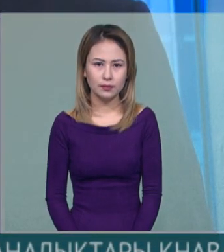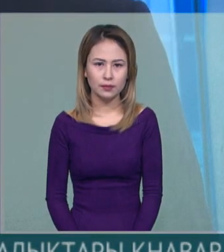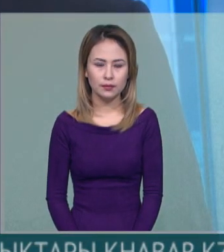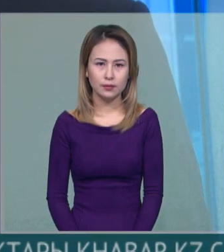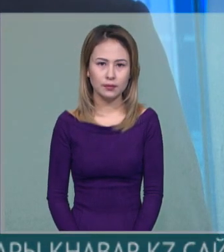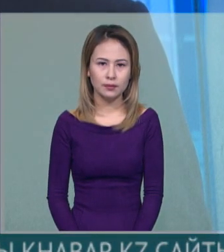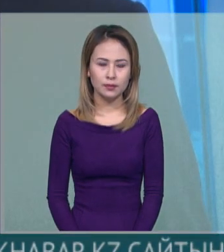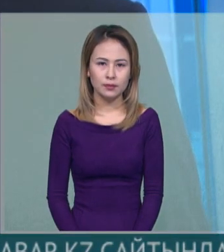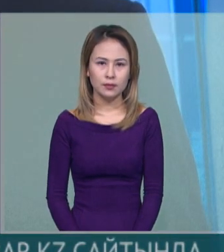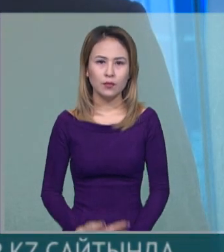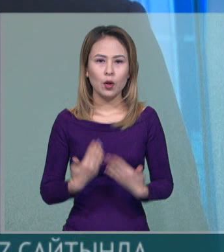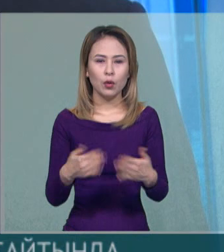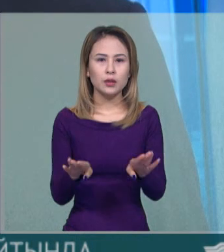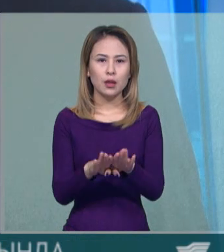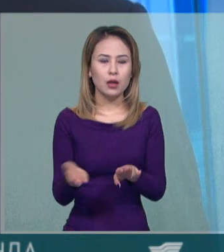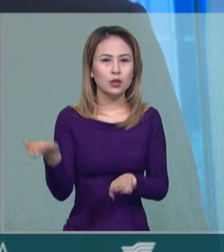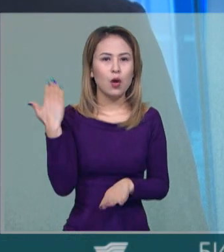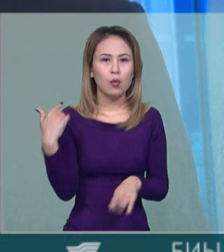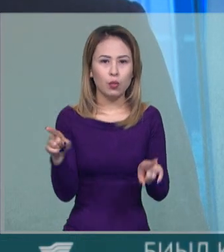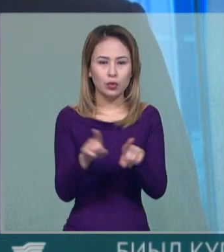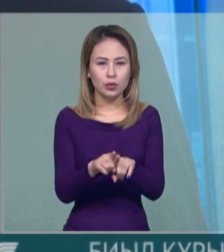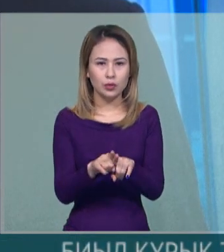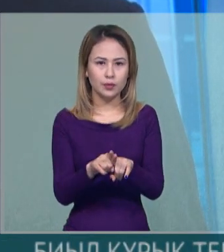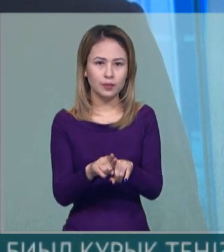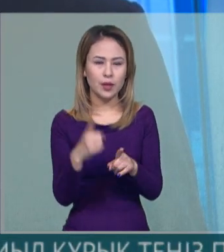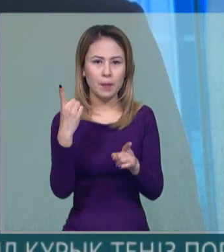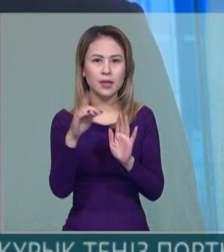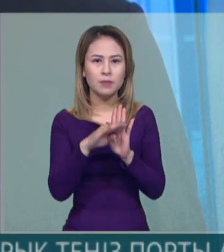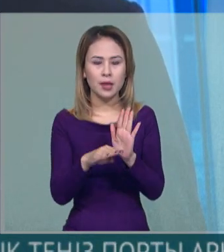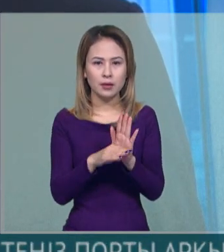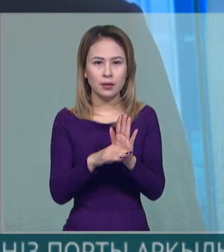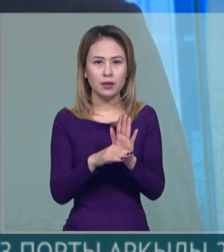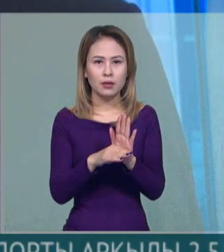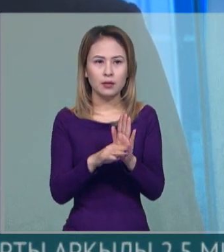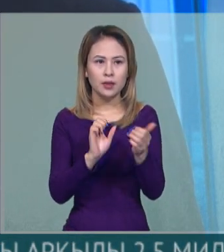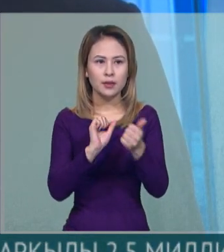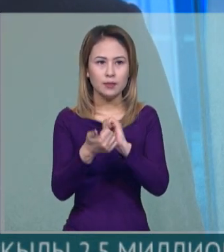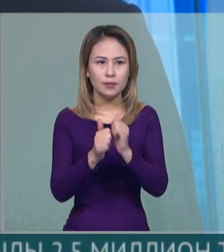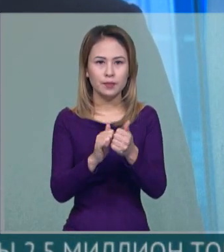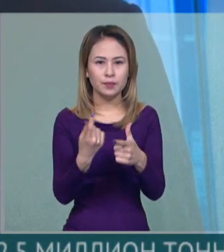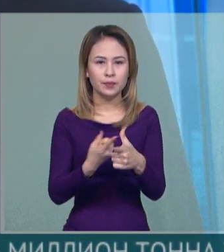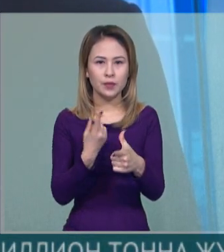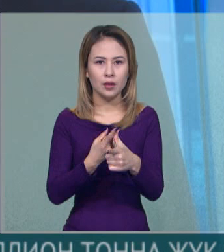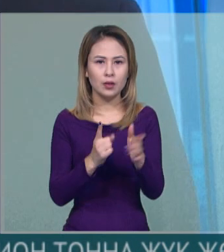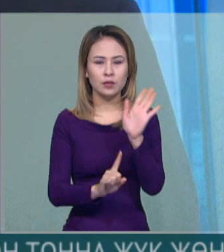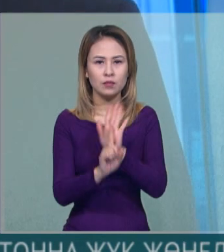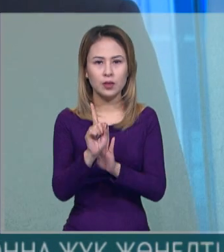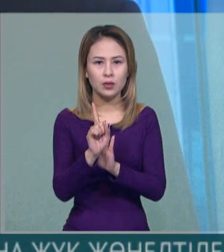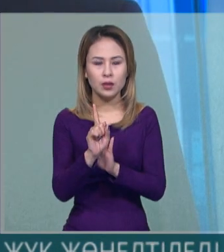Бұл тек қана бұрынғыдай лагер болып, бір сменде бір жақты тек қана жаз уақыттарында пайдаланбайды.